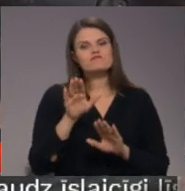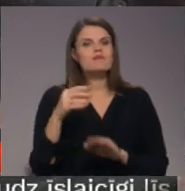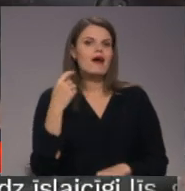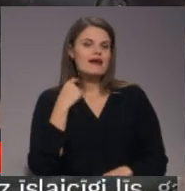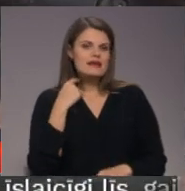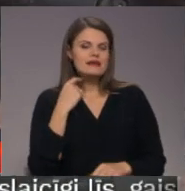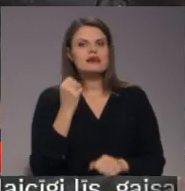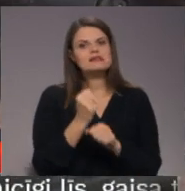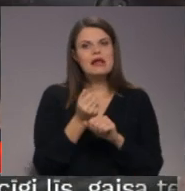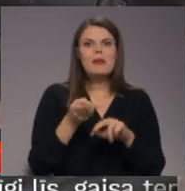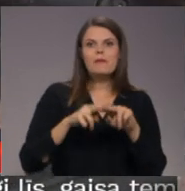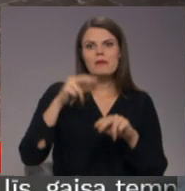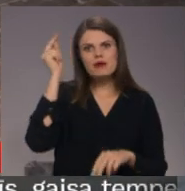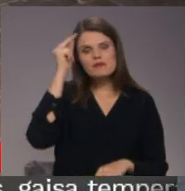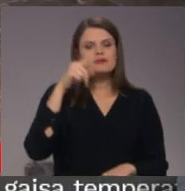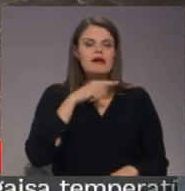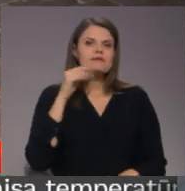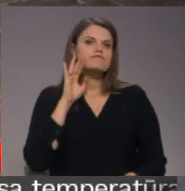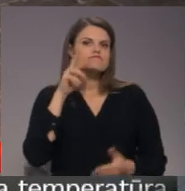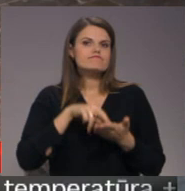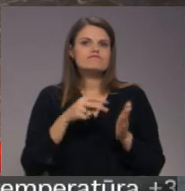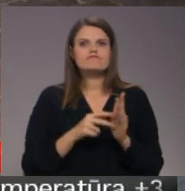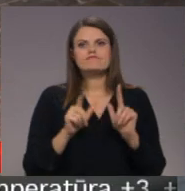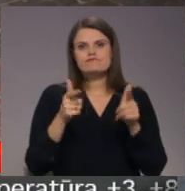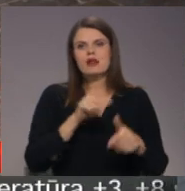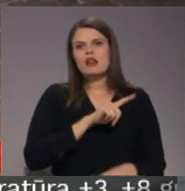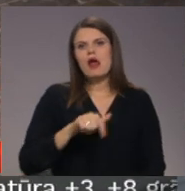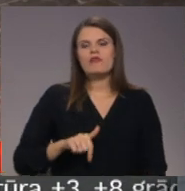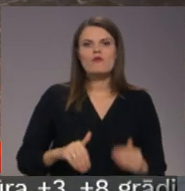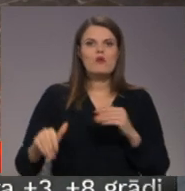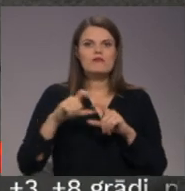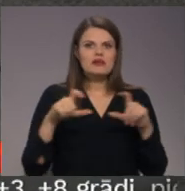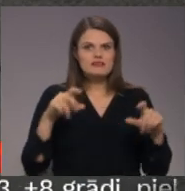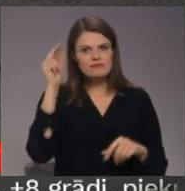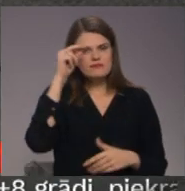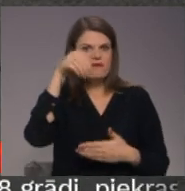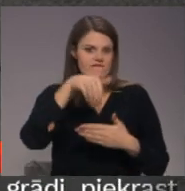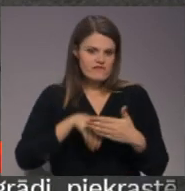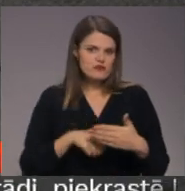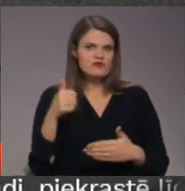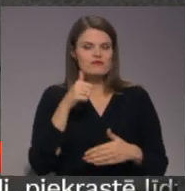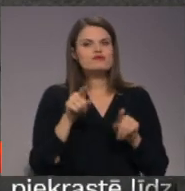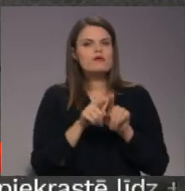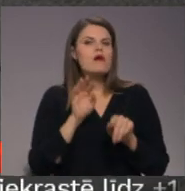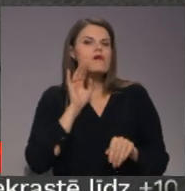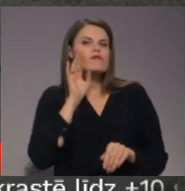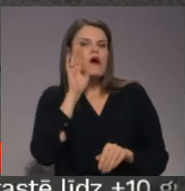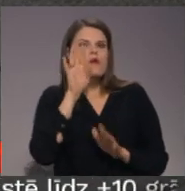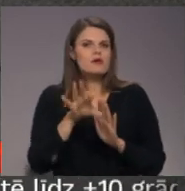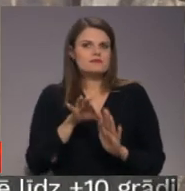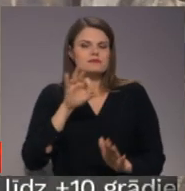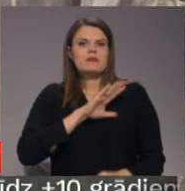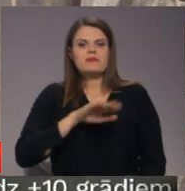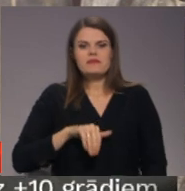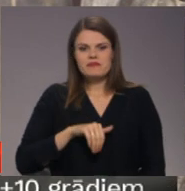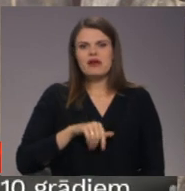papildus mācoties, lai īstenot savu ieceru un iestātos Latvijas universitātē studēt vēsturi. To viņš kā savu nākotnes ceļu izvēlējies